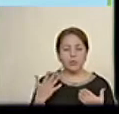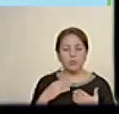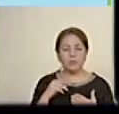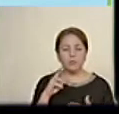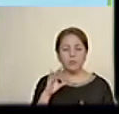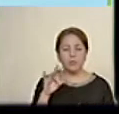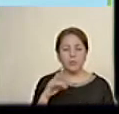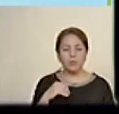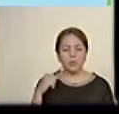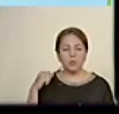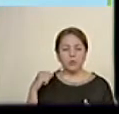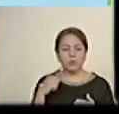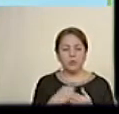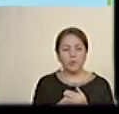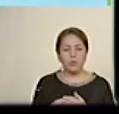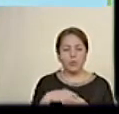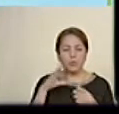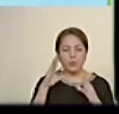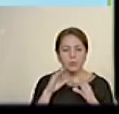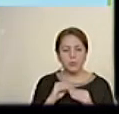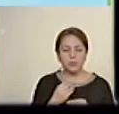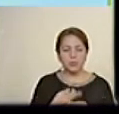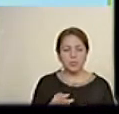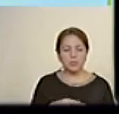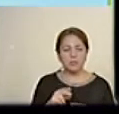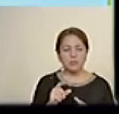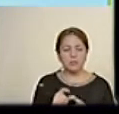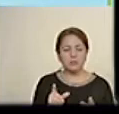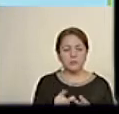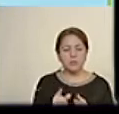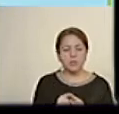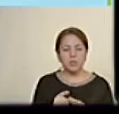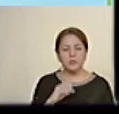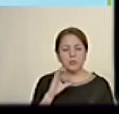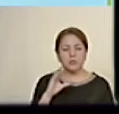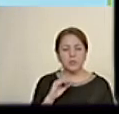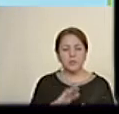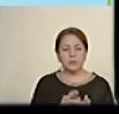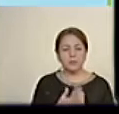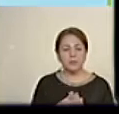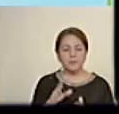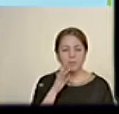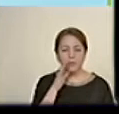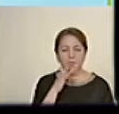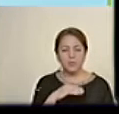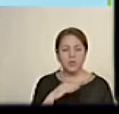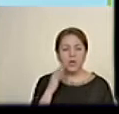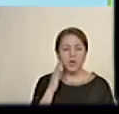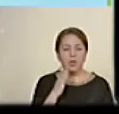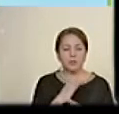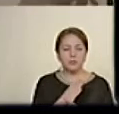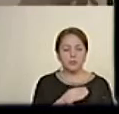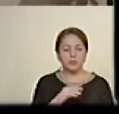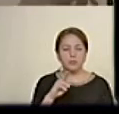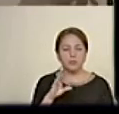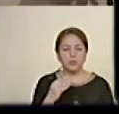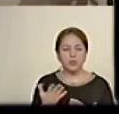Допоздна. Это у нас словосочетание с обстоятельством времени. Отказаться по какой